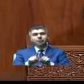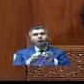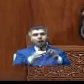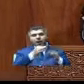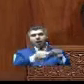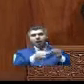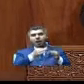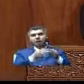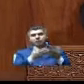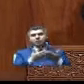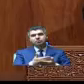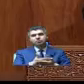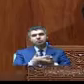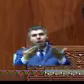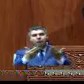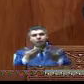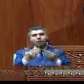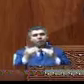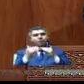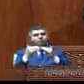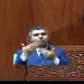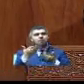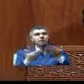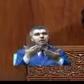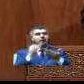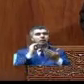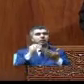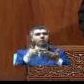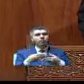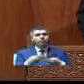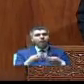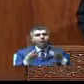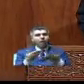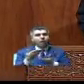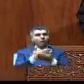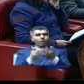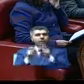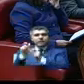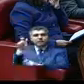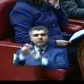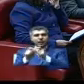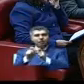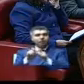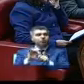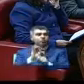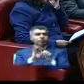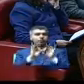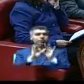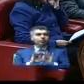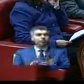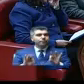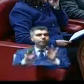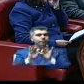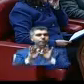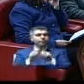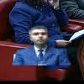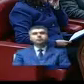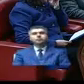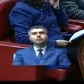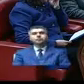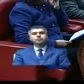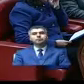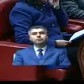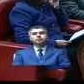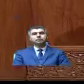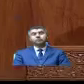في غياب العدالة أو التناسق والتوازن المجالي والبشري. وأمام غياب